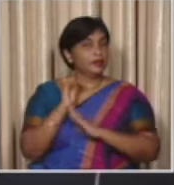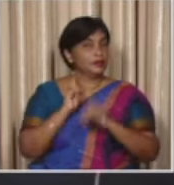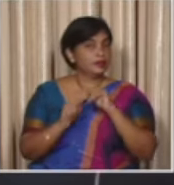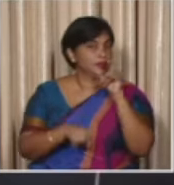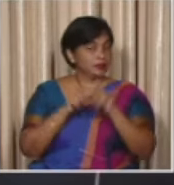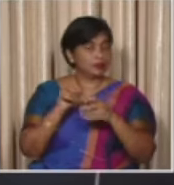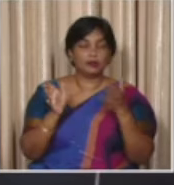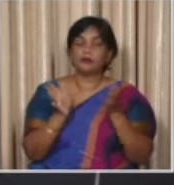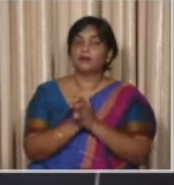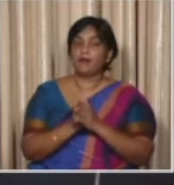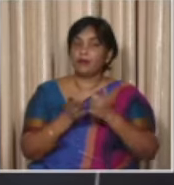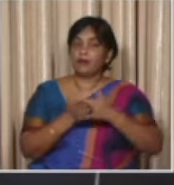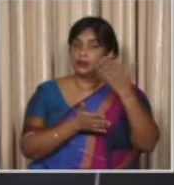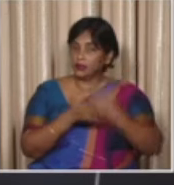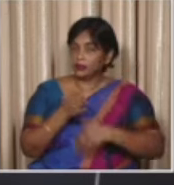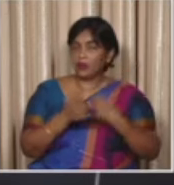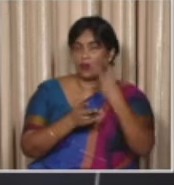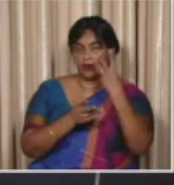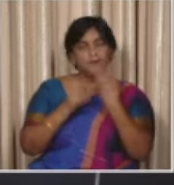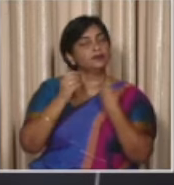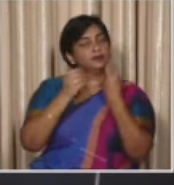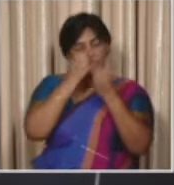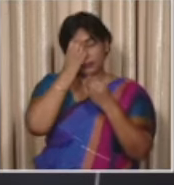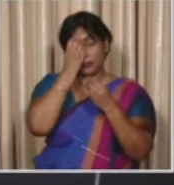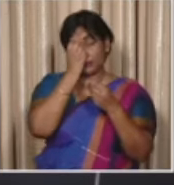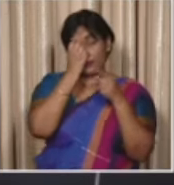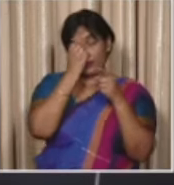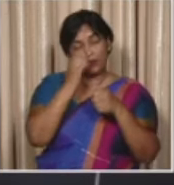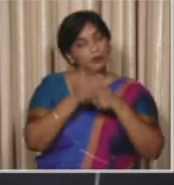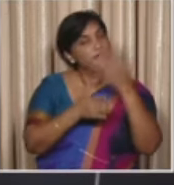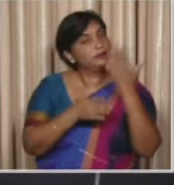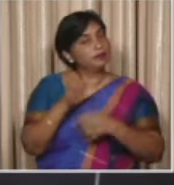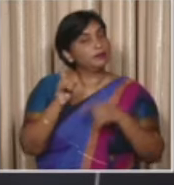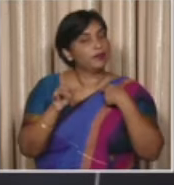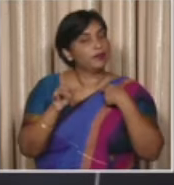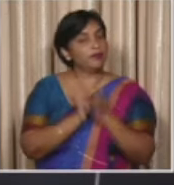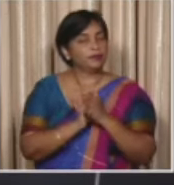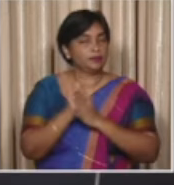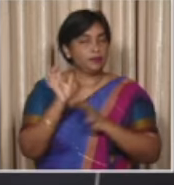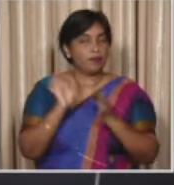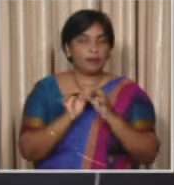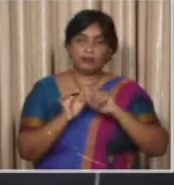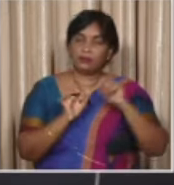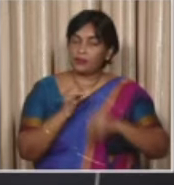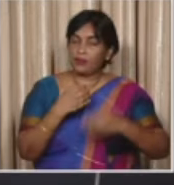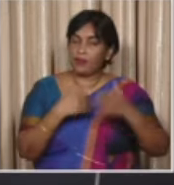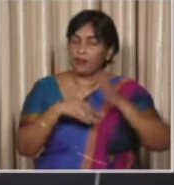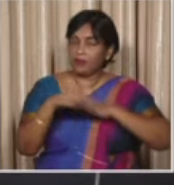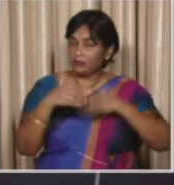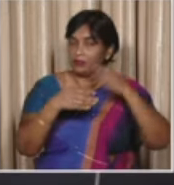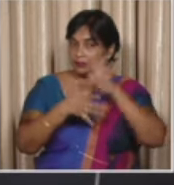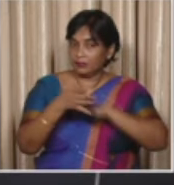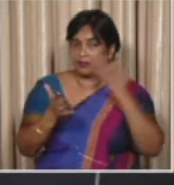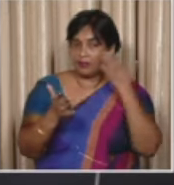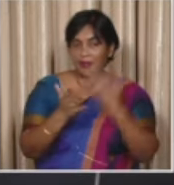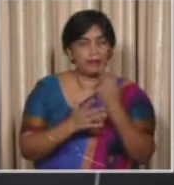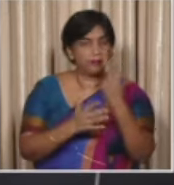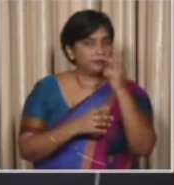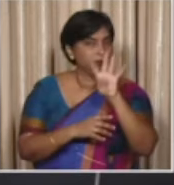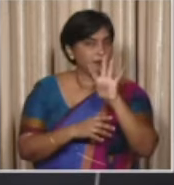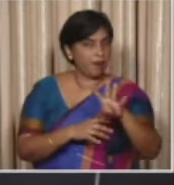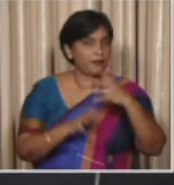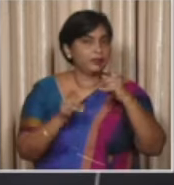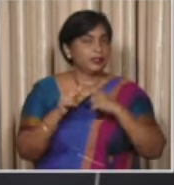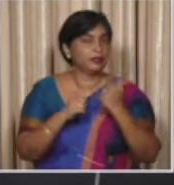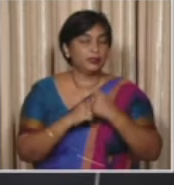නිලධාරී කමිටුවන කමිටු වාර්තා කීපයක් දීලා තියෙනවා. ඒ වාර්තා එක්ක මම අමාත්‍ය මණ්ඩල සංදේශය ඉදිරිපත් කළා 2024/4